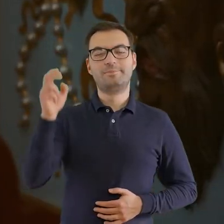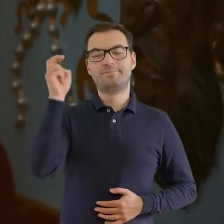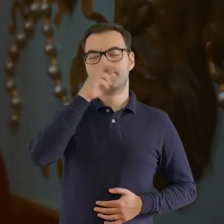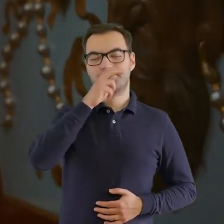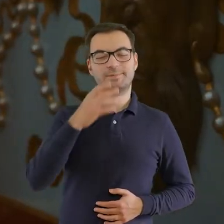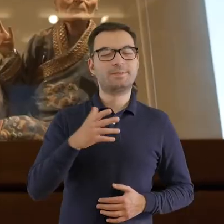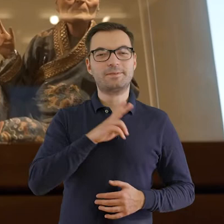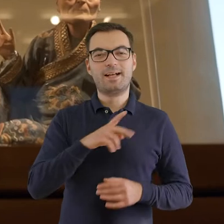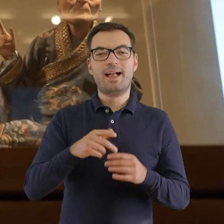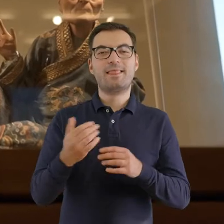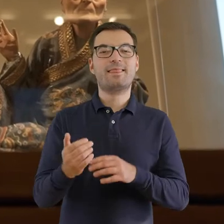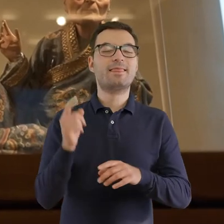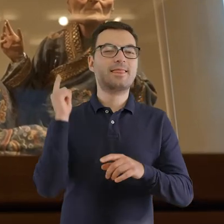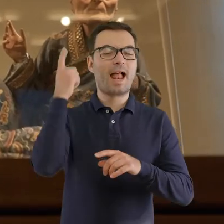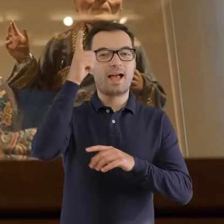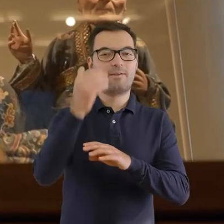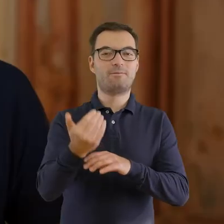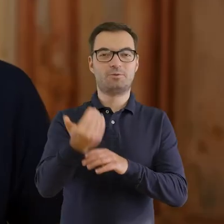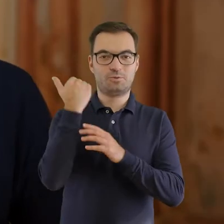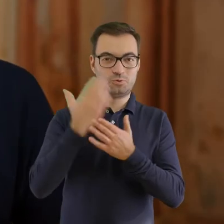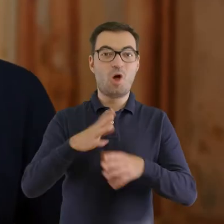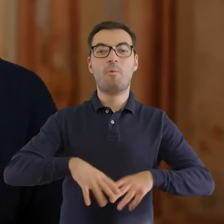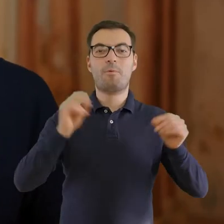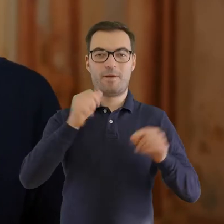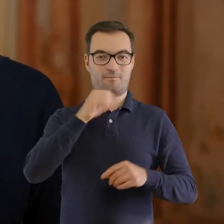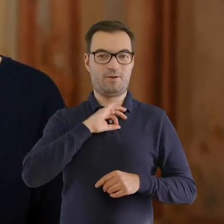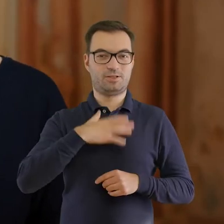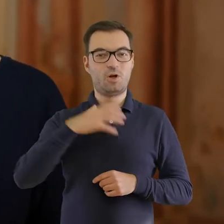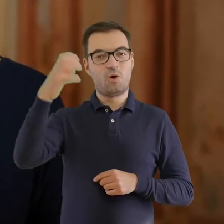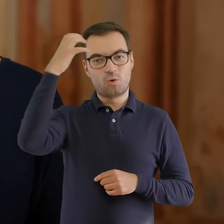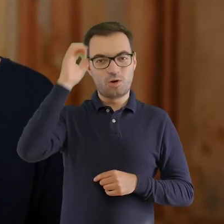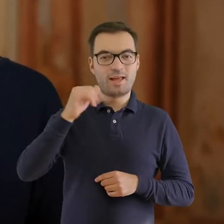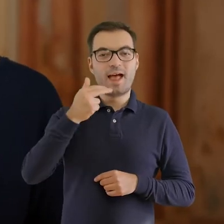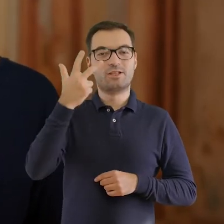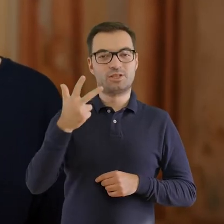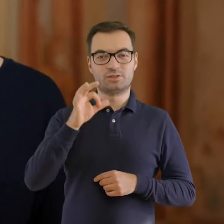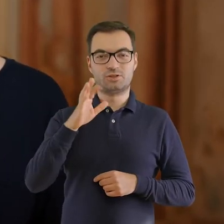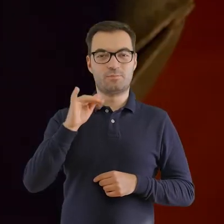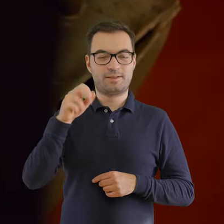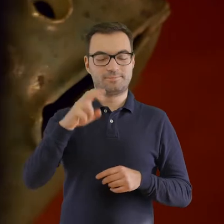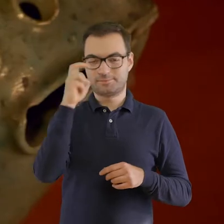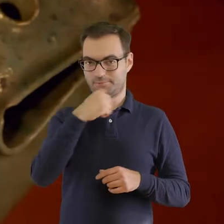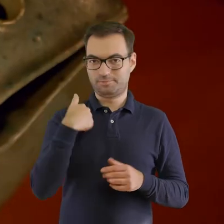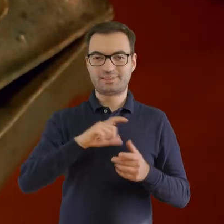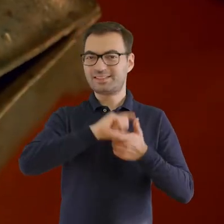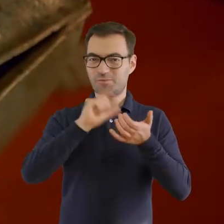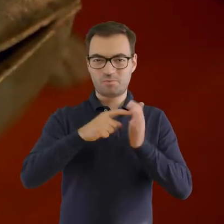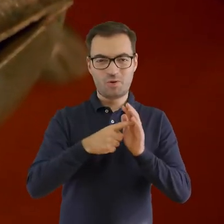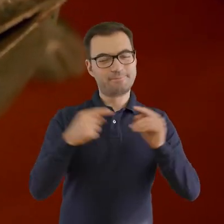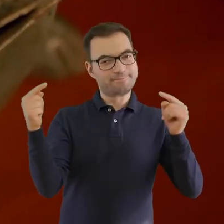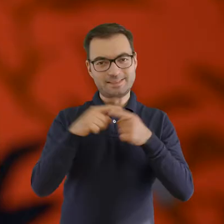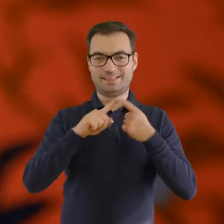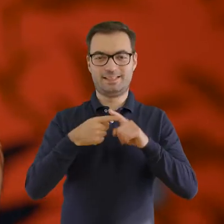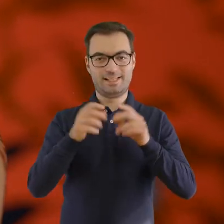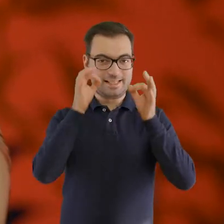Fascynacja sztuką Dalekiego Wschodu sięga w Pałacu Wilanowskim już jego pierwszego właściciela, króla Jana III Sobieskiego. Urządził on cały pokój w